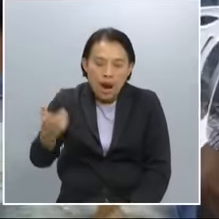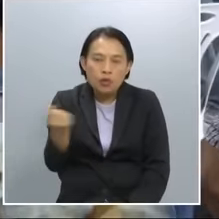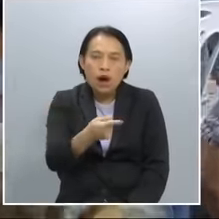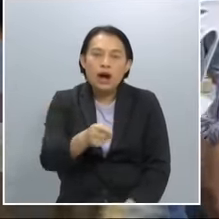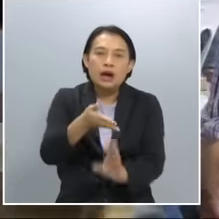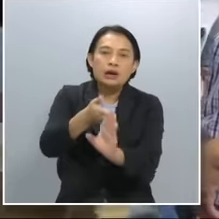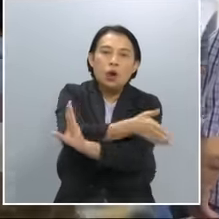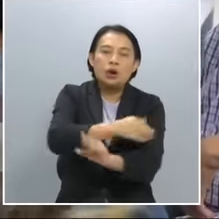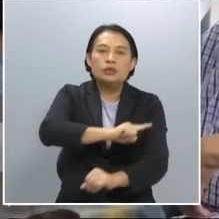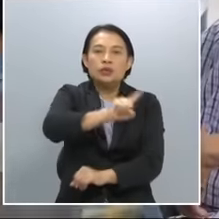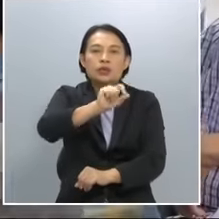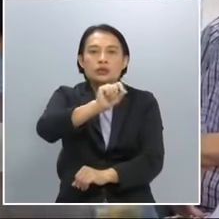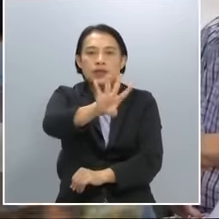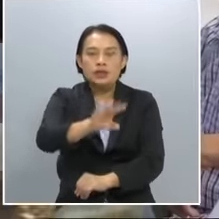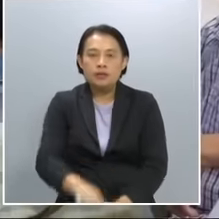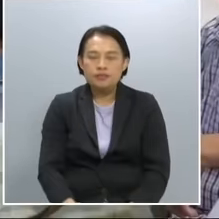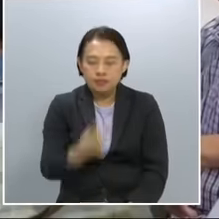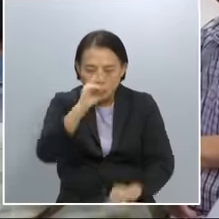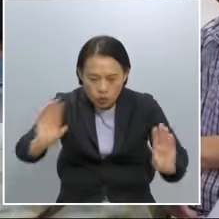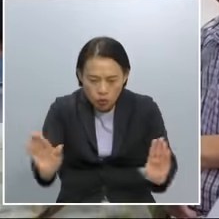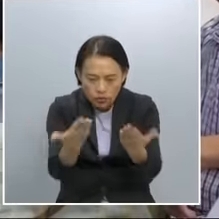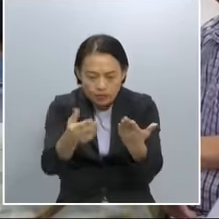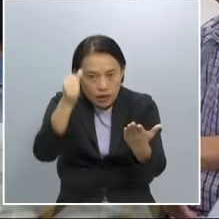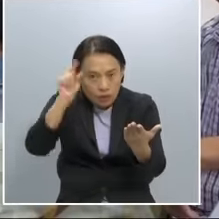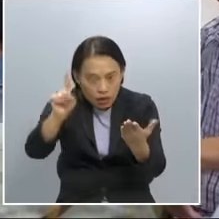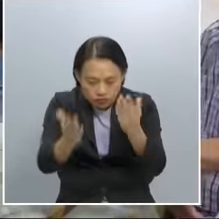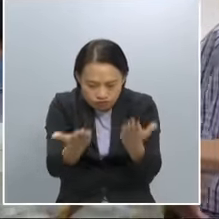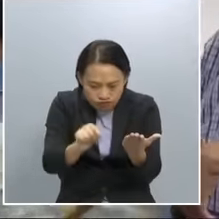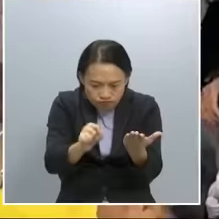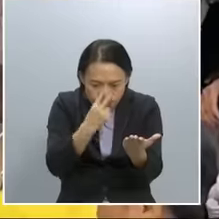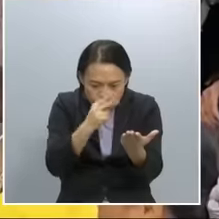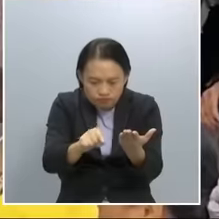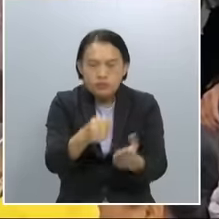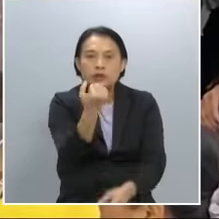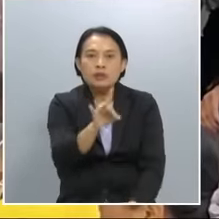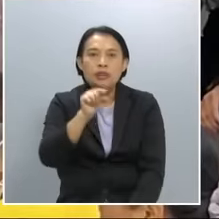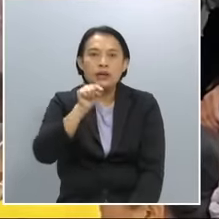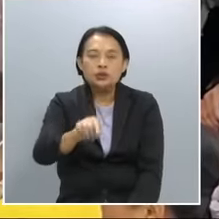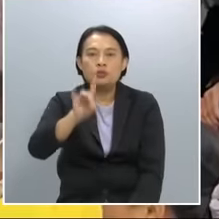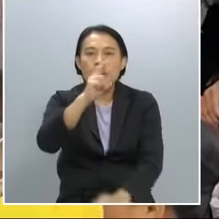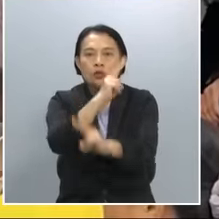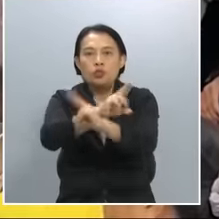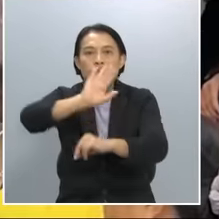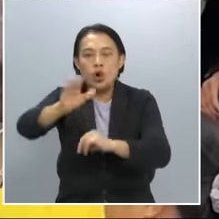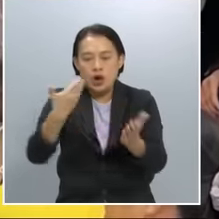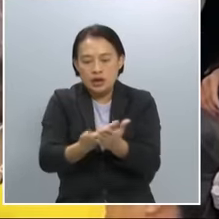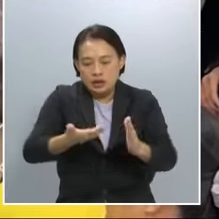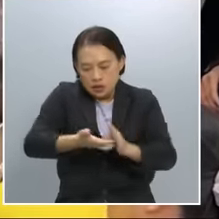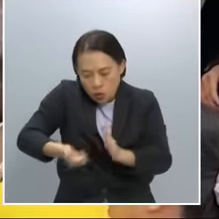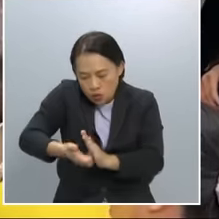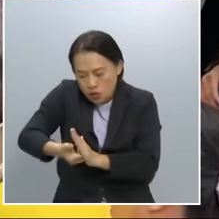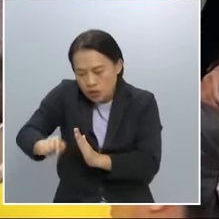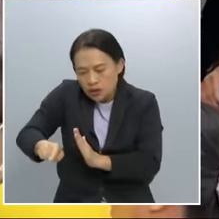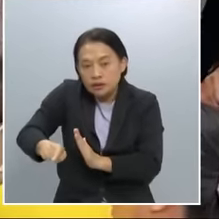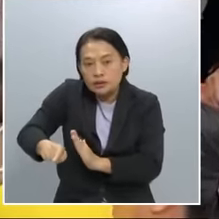24เทียบกันวันต่อวันเพิ่มขึ้นถึง 18.8 เท่าตัวพูดง่ายๆก็คือมีคนถ